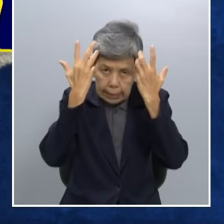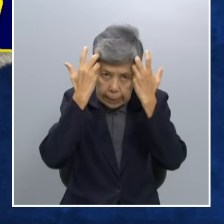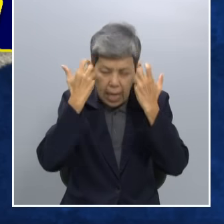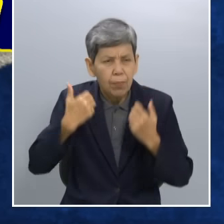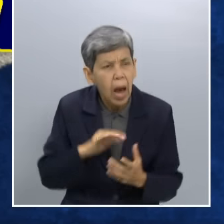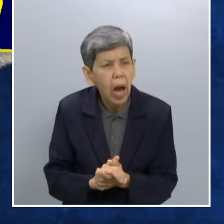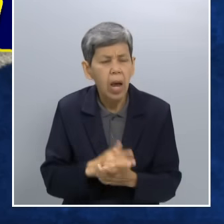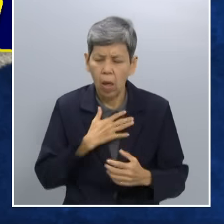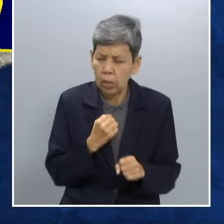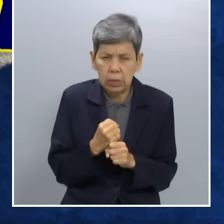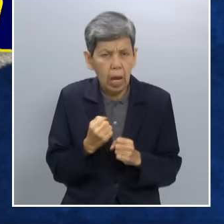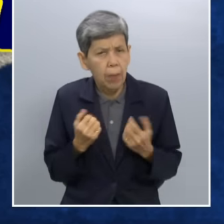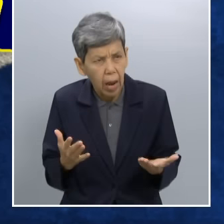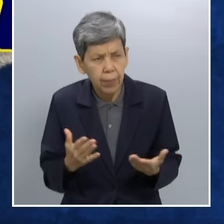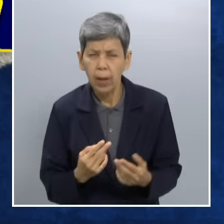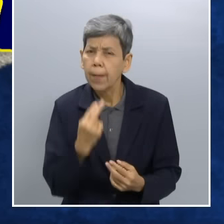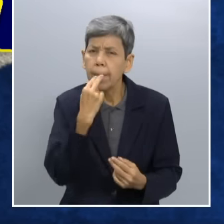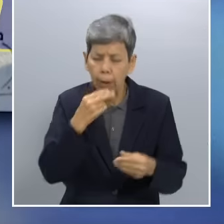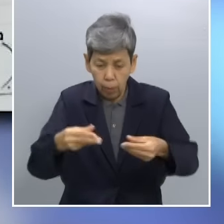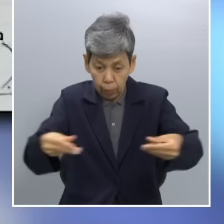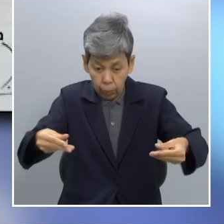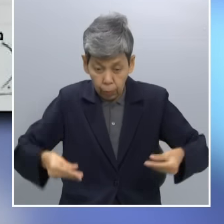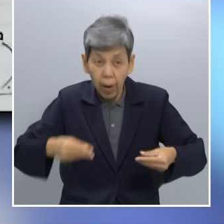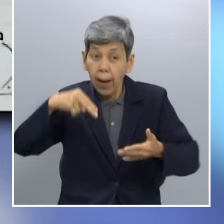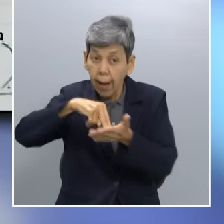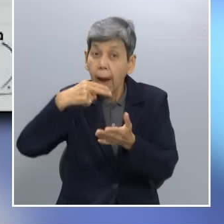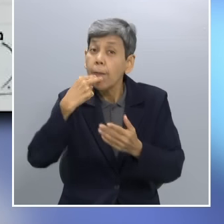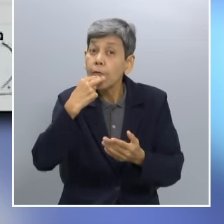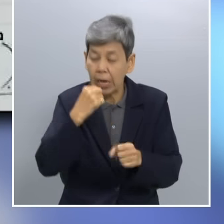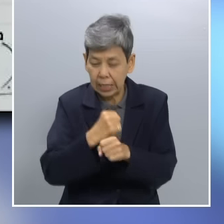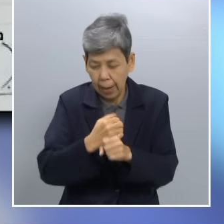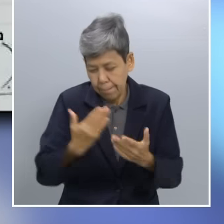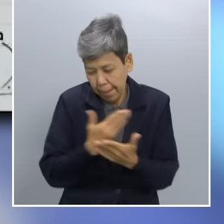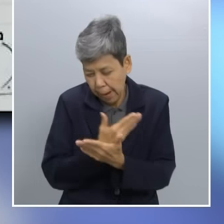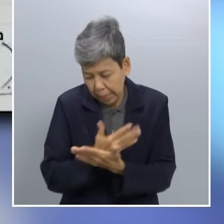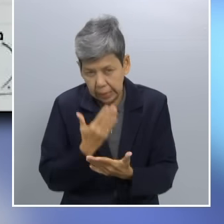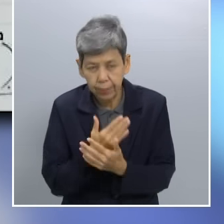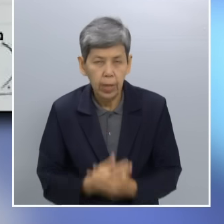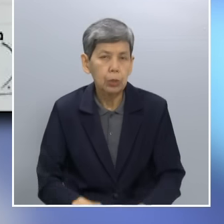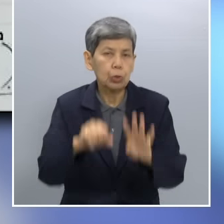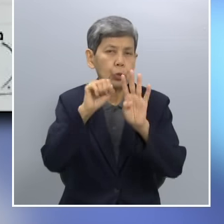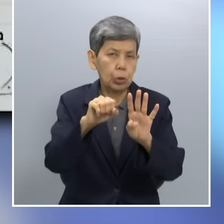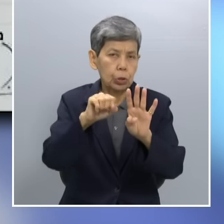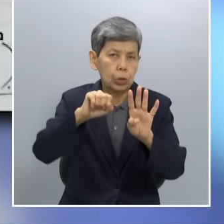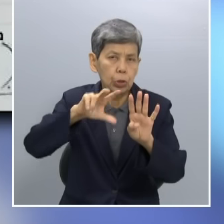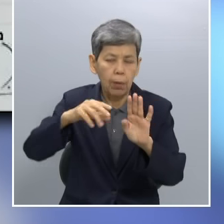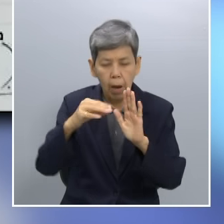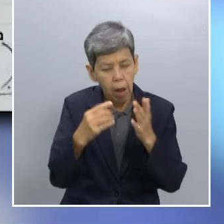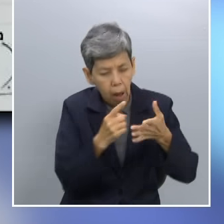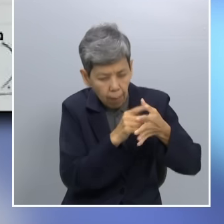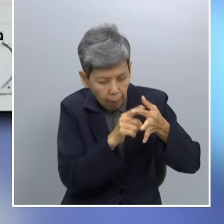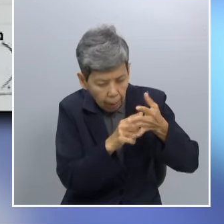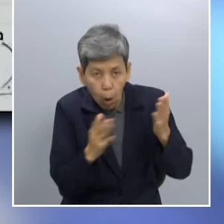ว่าเขาจะทำยังไงดีเพราะแบตเนี่ยลูกนึงเนี่ยรวมๆแล้วที่มีการเปลี่ยนต่างๆนานาเนี่ย 43,000ตามใบเสนอราคาแบบนี้มา